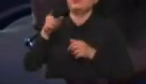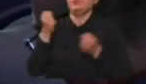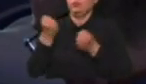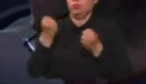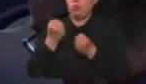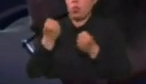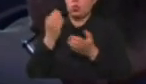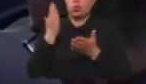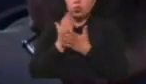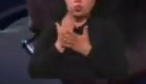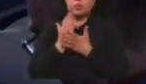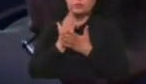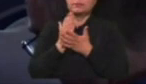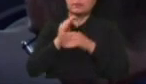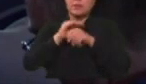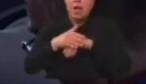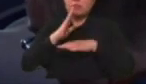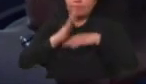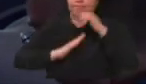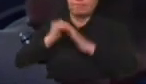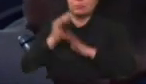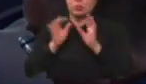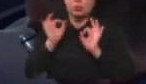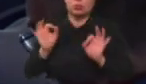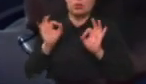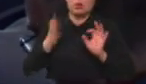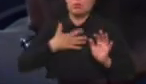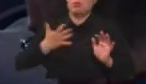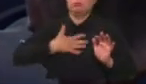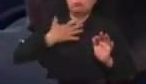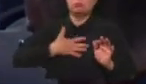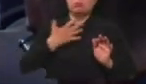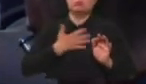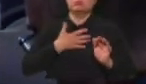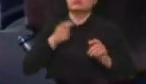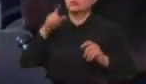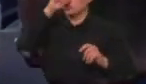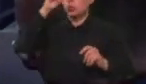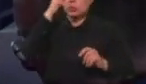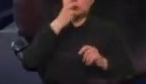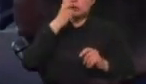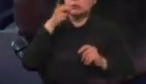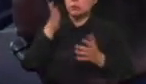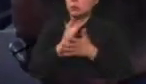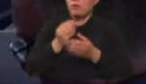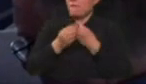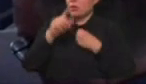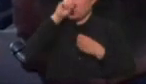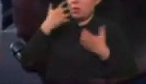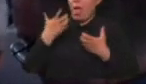na szczęście się odbudowały i mamy wrażenie, że zainteresowanie koleją cały czas